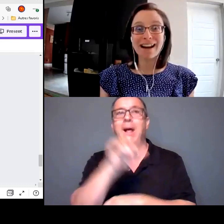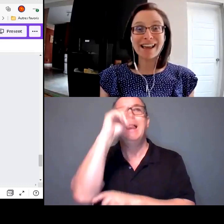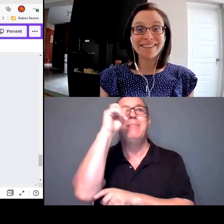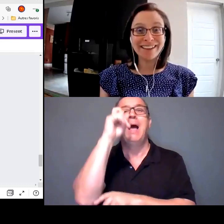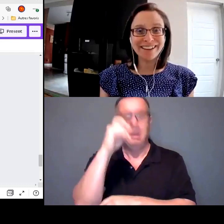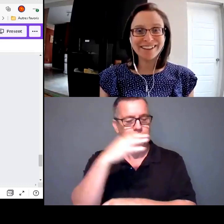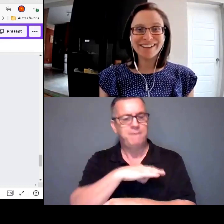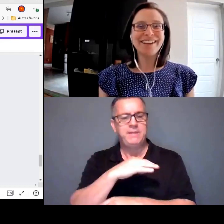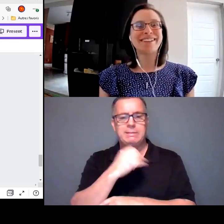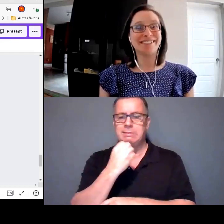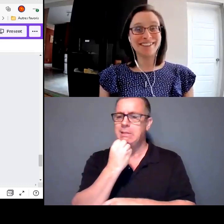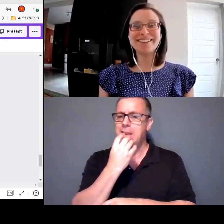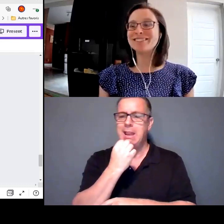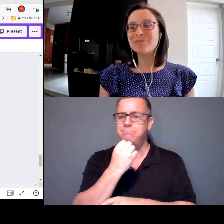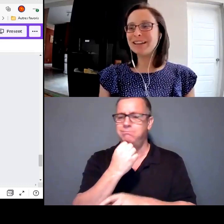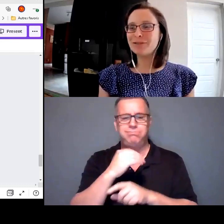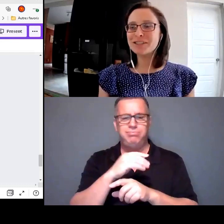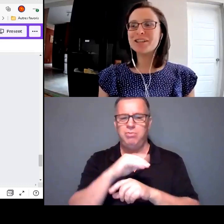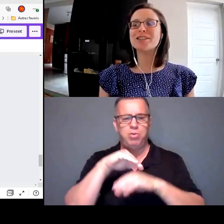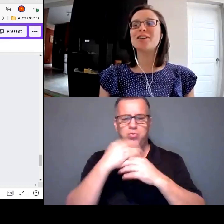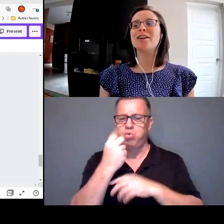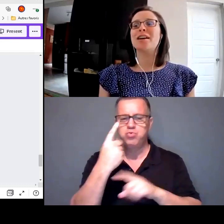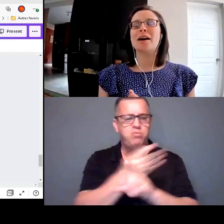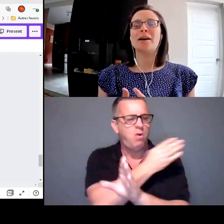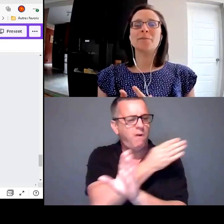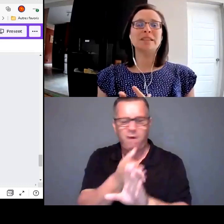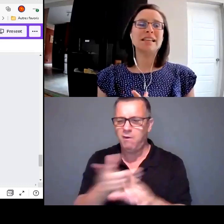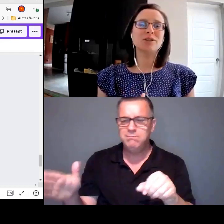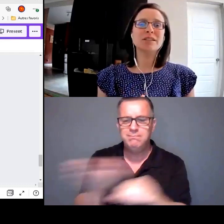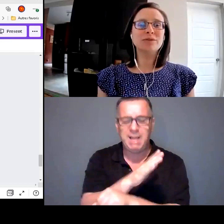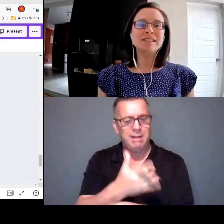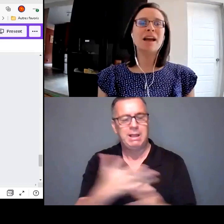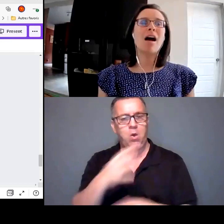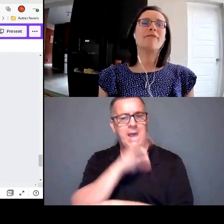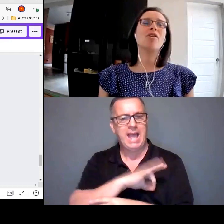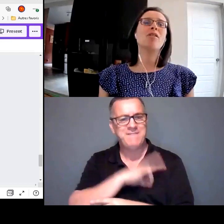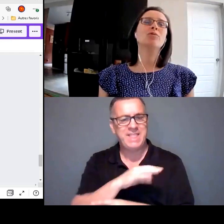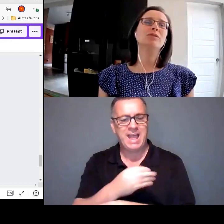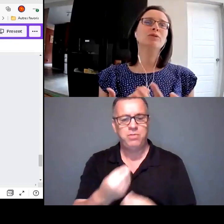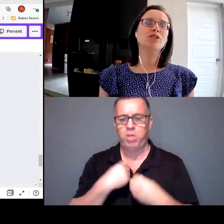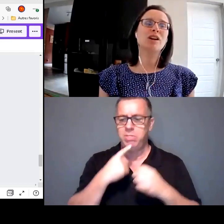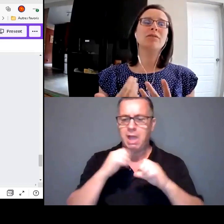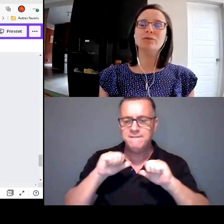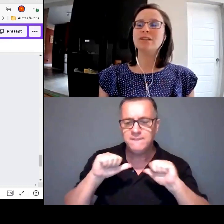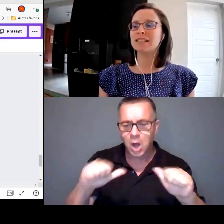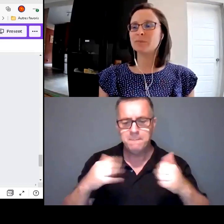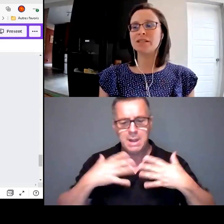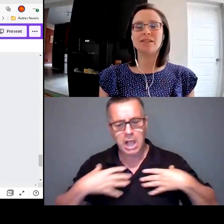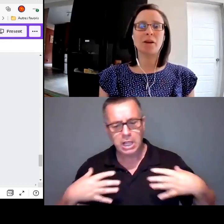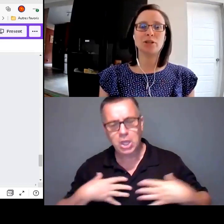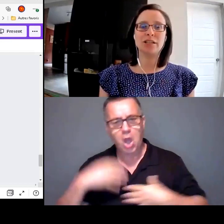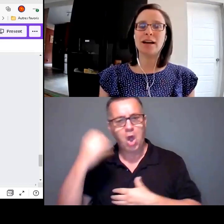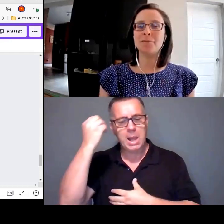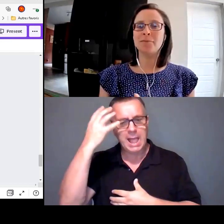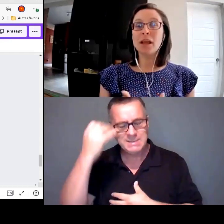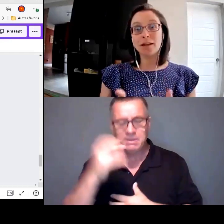l'avoir à l'année. OK? Tous les bénéfices de ça, c'est quelque chose qui vous tient en forme au niveau du corps, au niveau de l'esprit, c'est